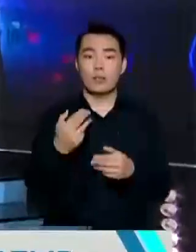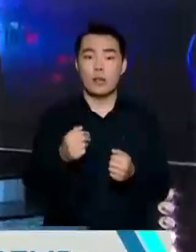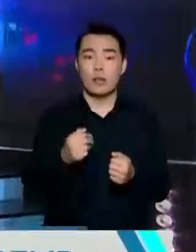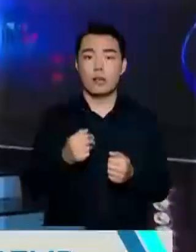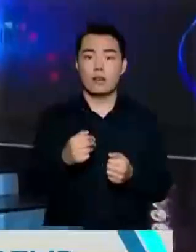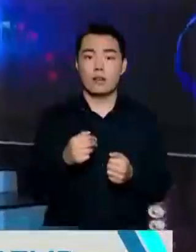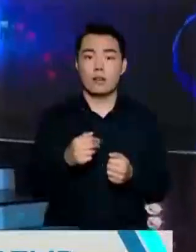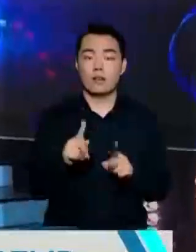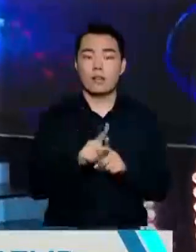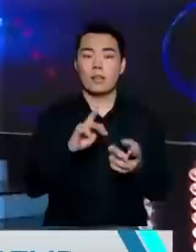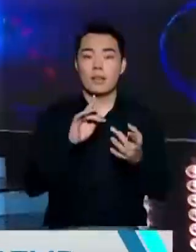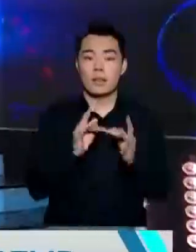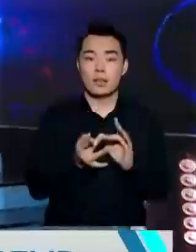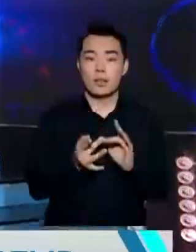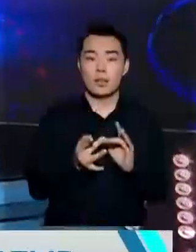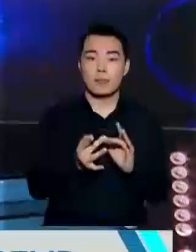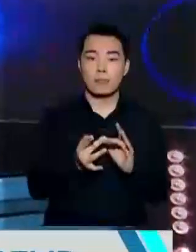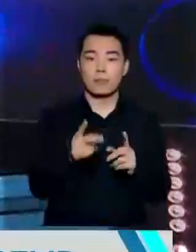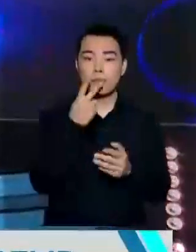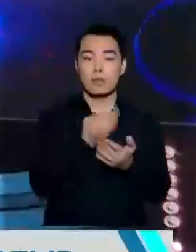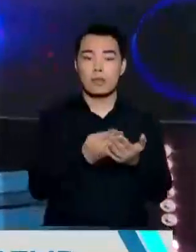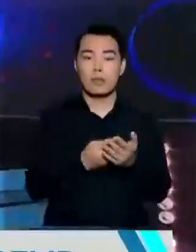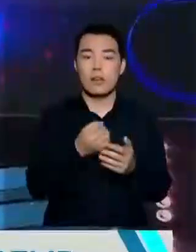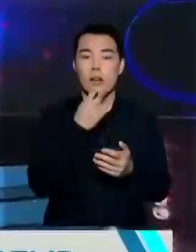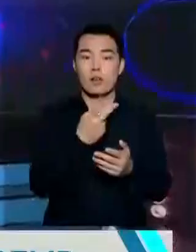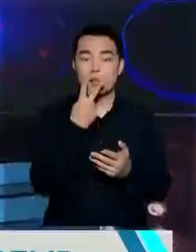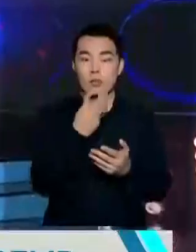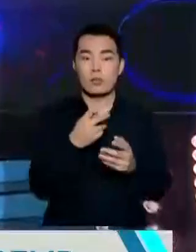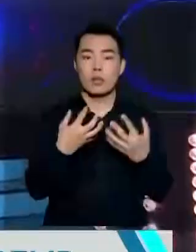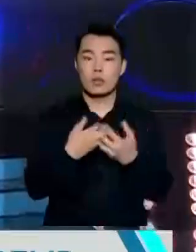иә, біз оны электрондық түрде немесе нотариус арқылы жақсы істедік.